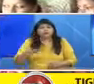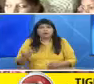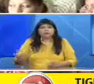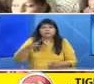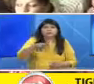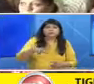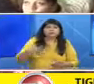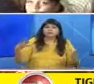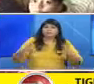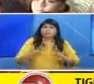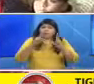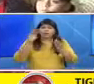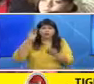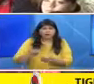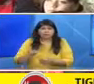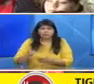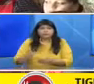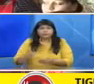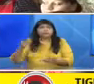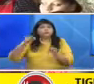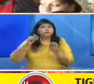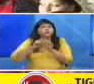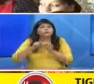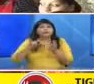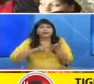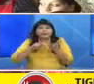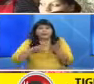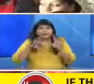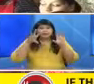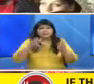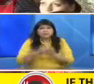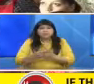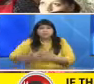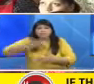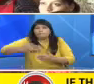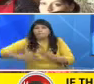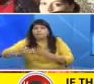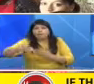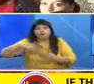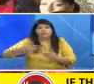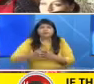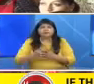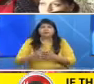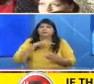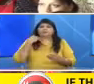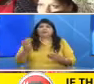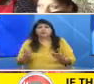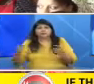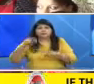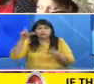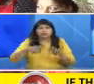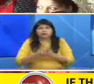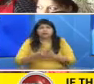में आने को मजबूर हो जाते हैं और मारे जाते हैं, और यदि जंगल में बाघ न हो तो मनुष्य